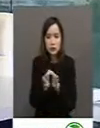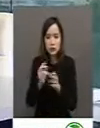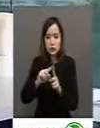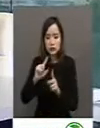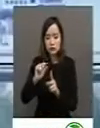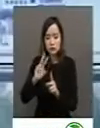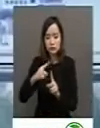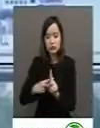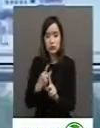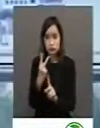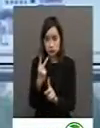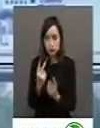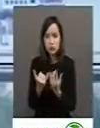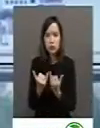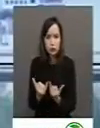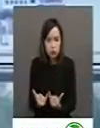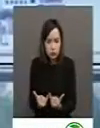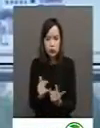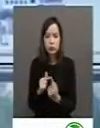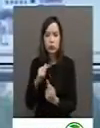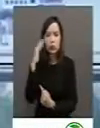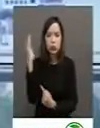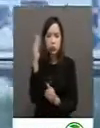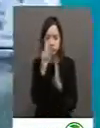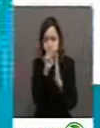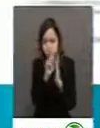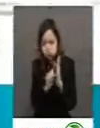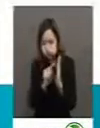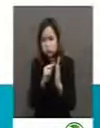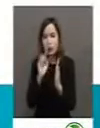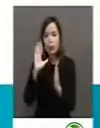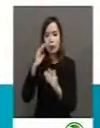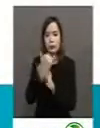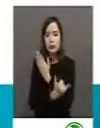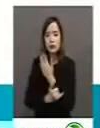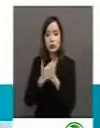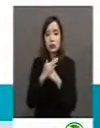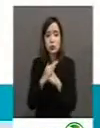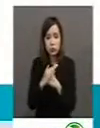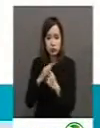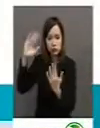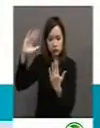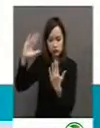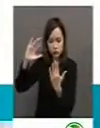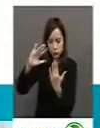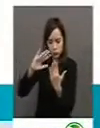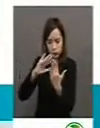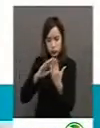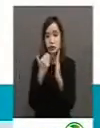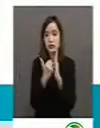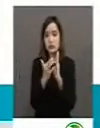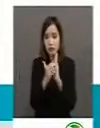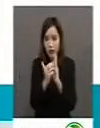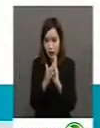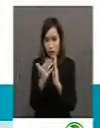ภาพันธ์นะคะบอกว่าตอนนี้บริเวณความกดอากาศสูงกำลังปานกลางจากประเทศจีนค่ะแผ่ลงมาปกคลุมภาคอีส